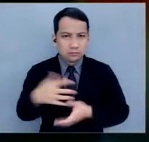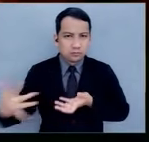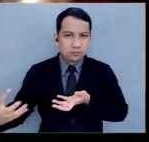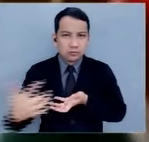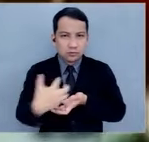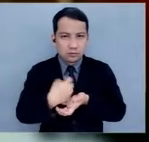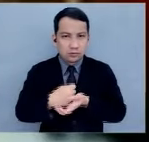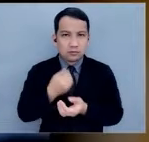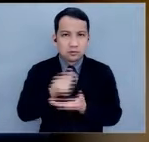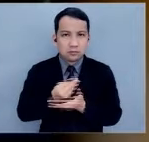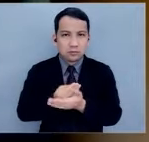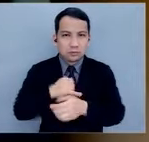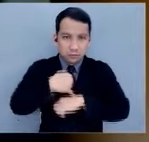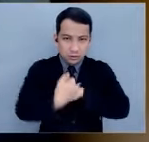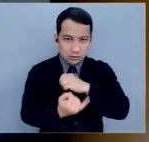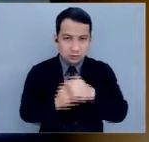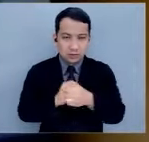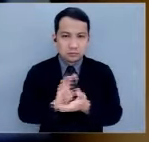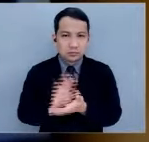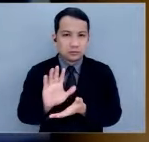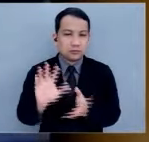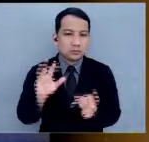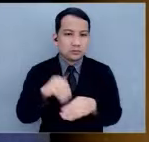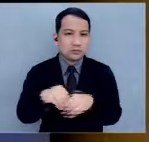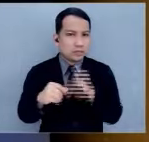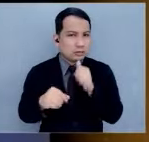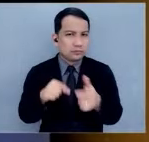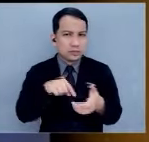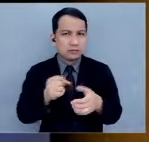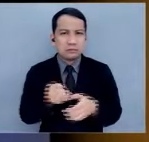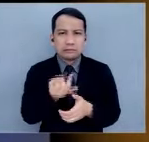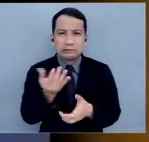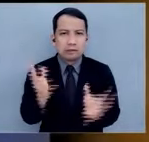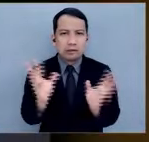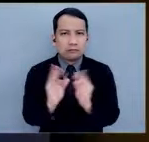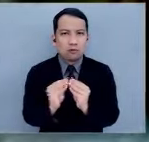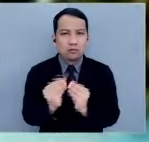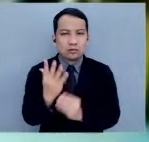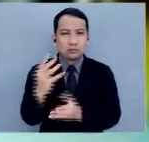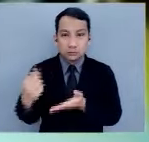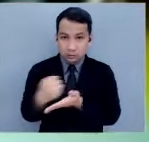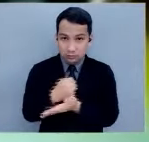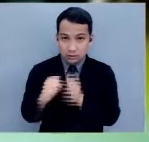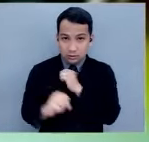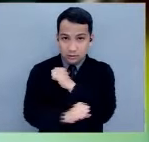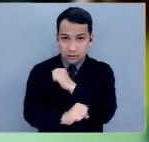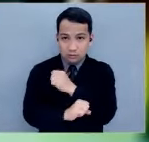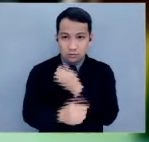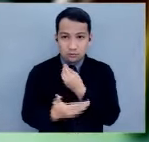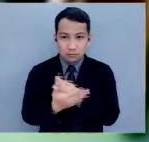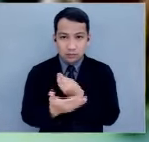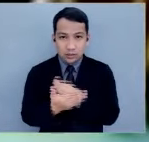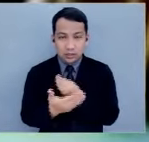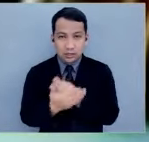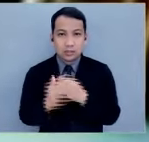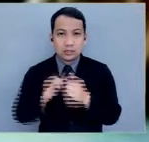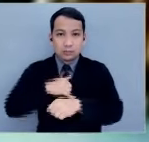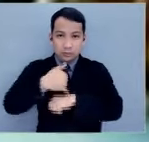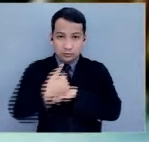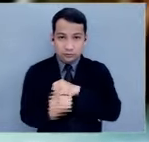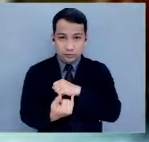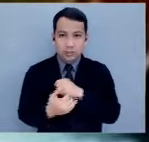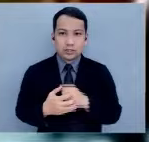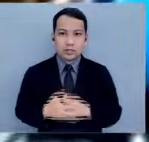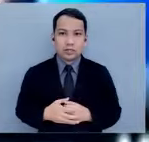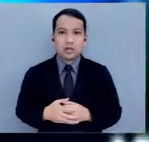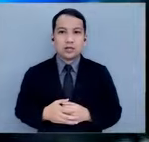alahas sa loob ng pawn shop. Hindi patukoy kung magkano halaga ng mga natangay na alahas at pera. Ayon sa Coronadal Police, anim na lalaki